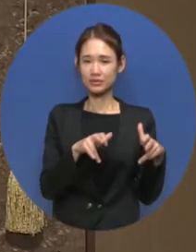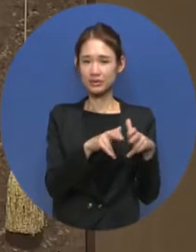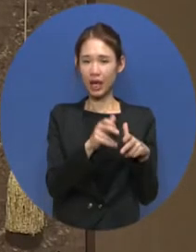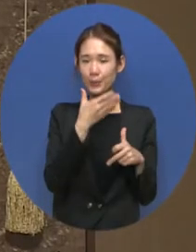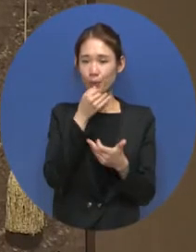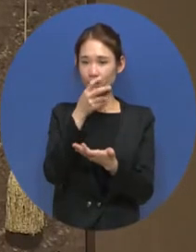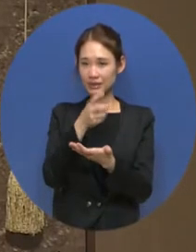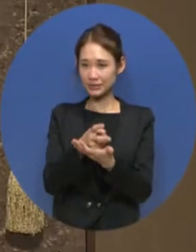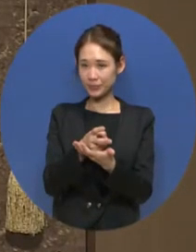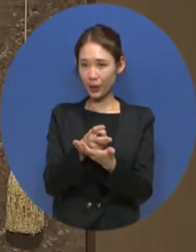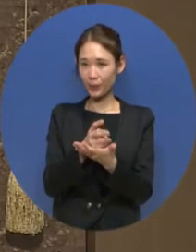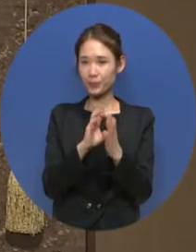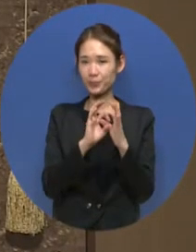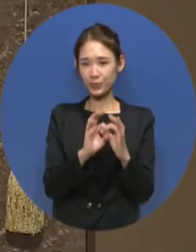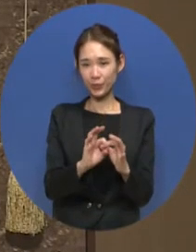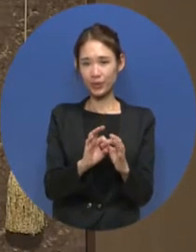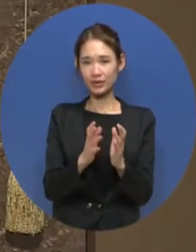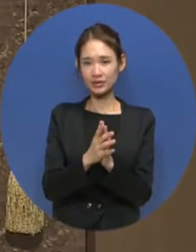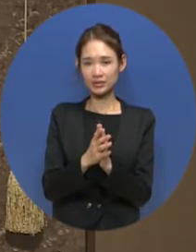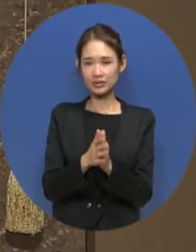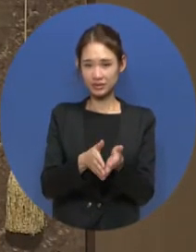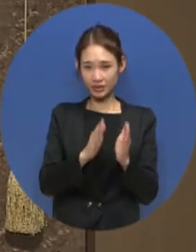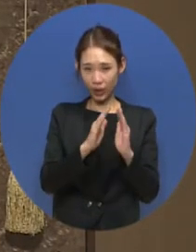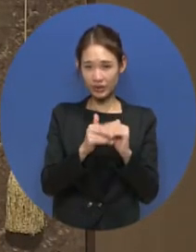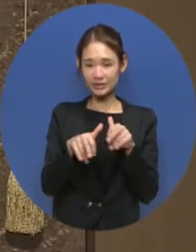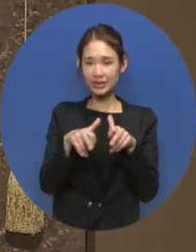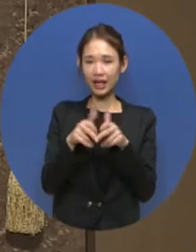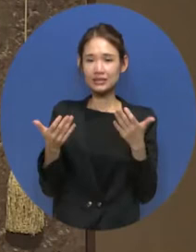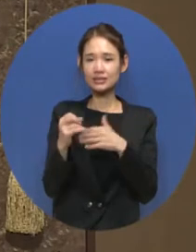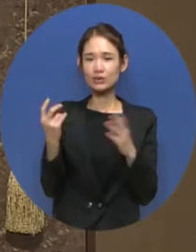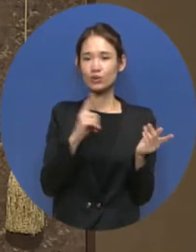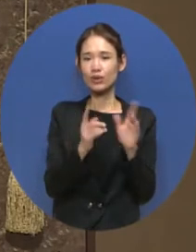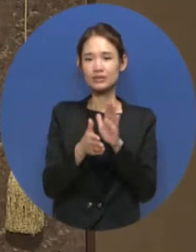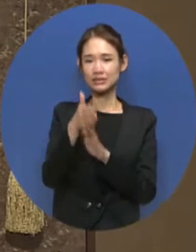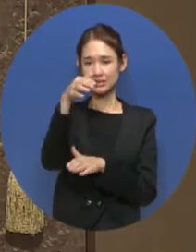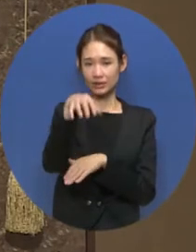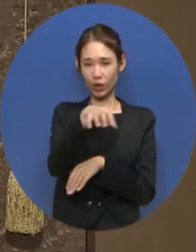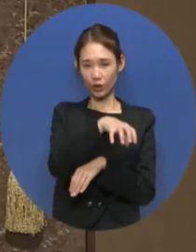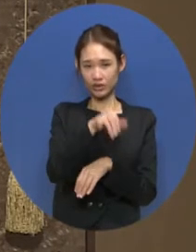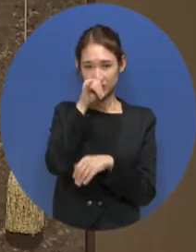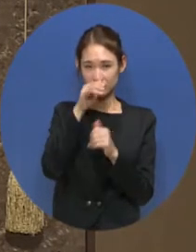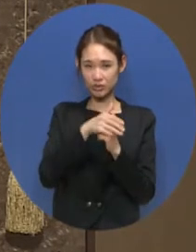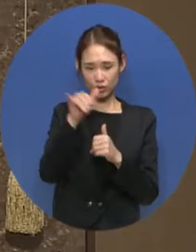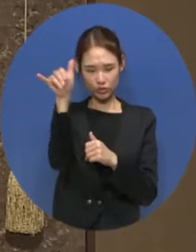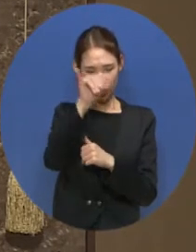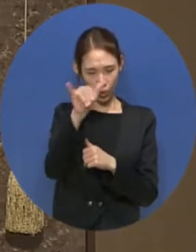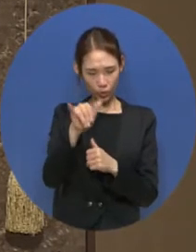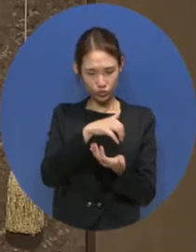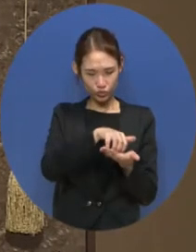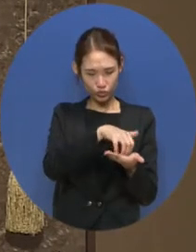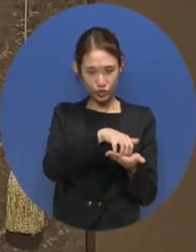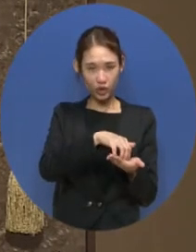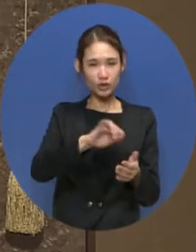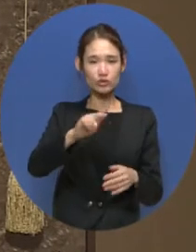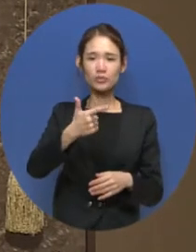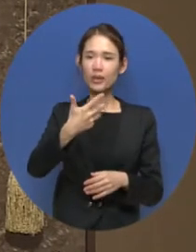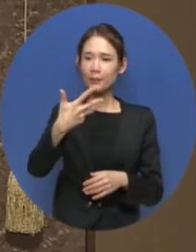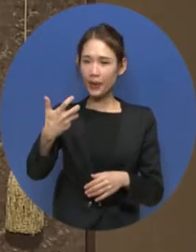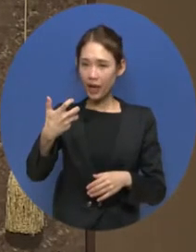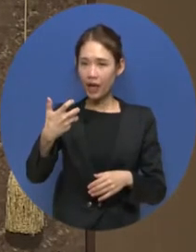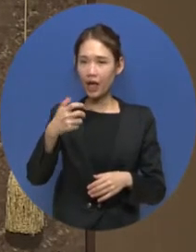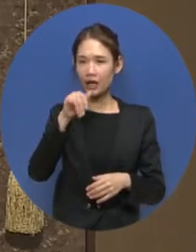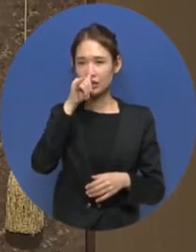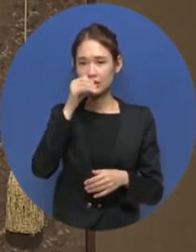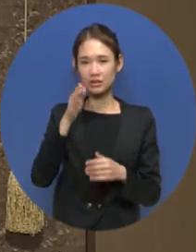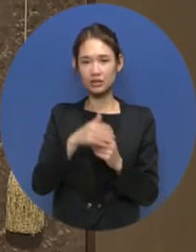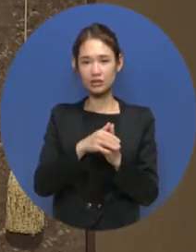장애인복지법에 의해서 설치된 장애인 직업재활시설들이 있는데 그 시설들이 전국에 한 680개가 있습니다. 그